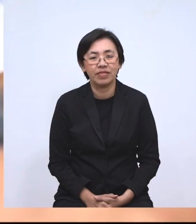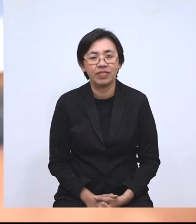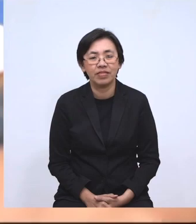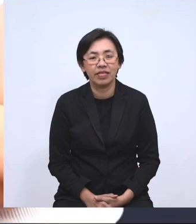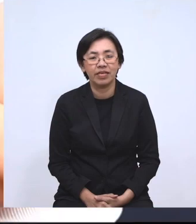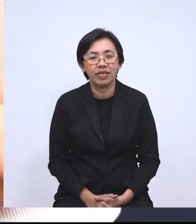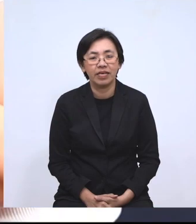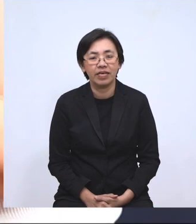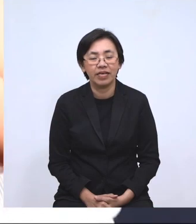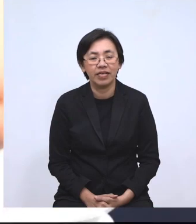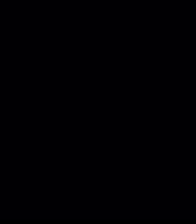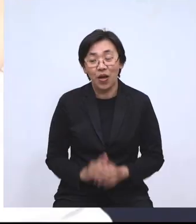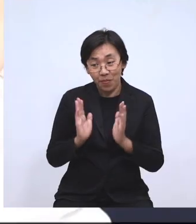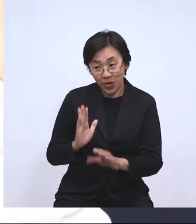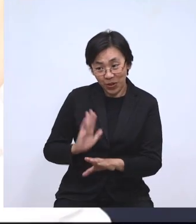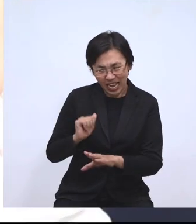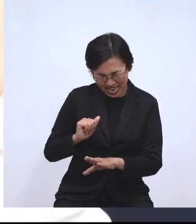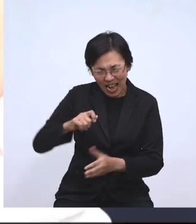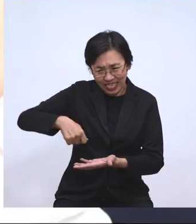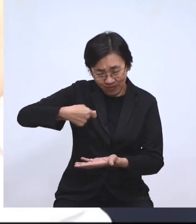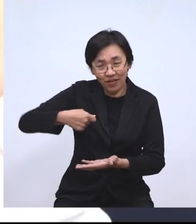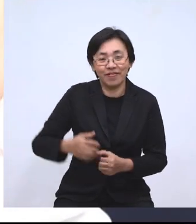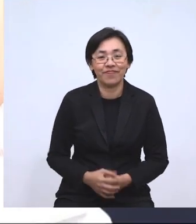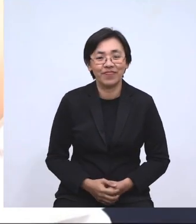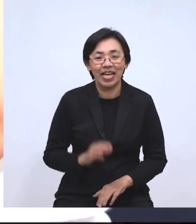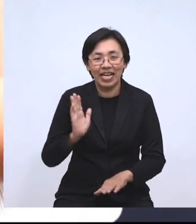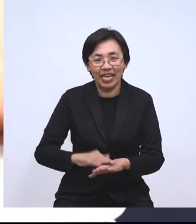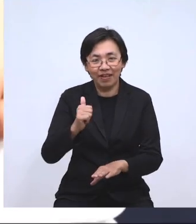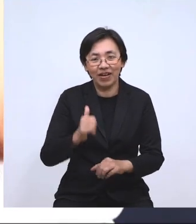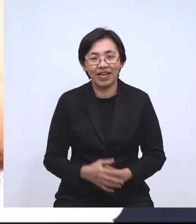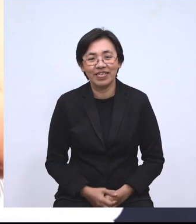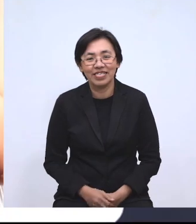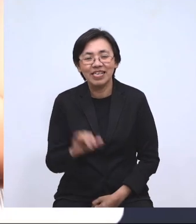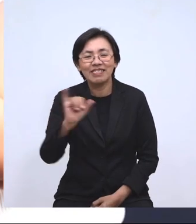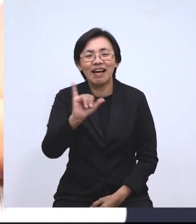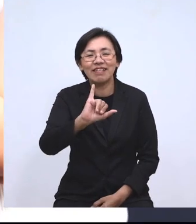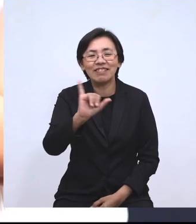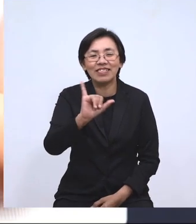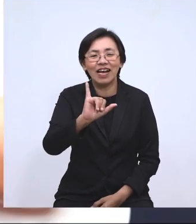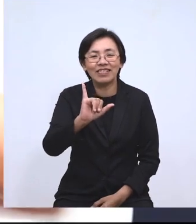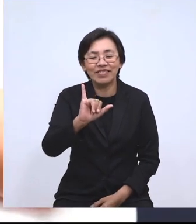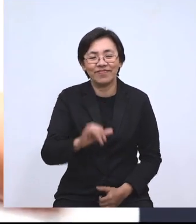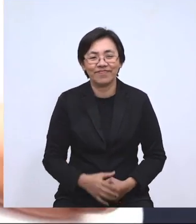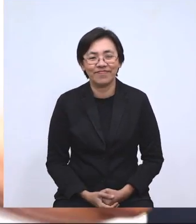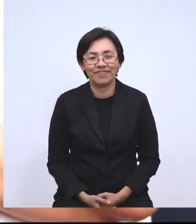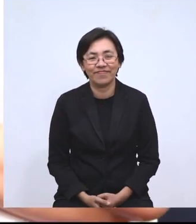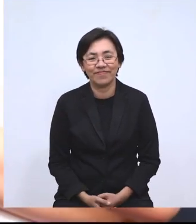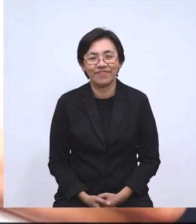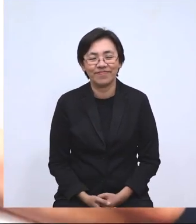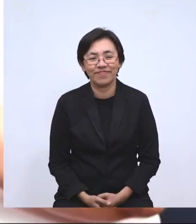จับช้อนก่อนครับดูคนเก่ง คนเก่งจับช้อนครับเก่งมากครับเดี๋ยวนะมอส ก่อนย่าง มอสมอส ไอ้แ ม่มอสเราจะต้องเป็นขั้นตอน